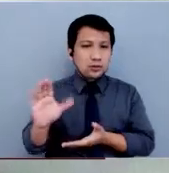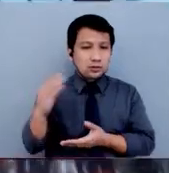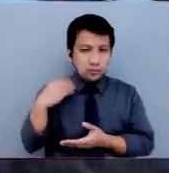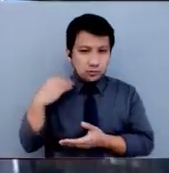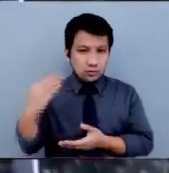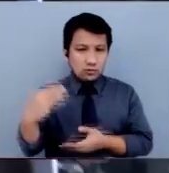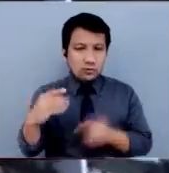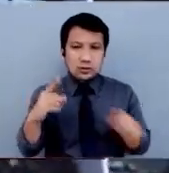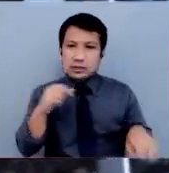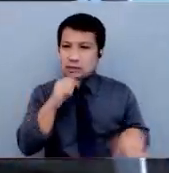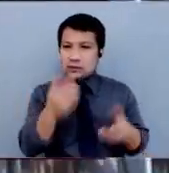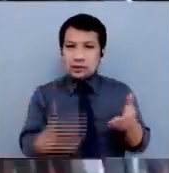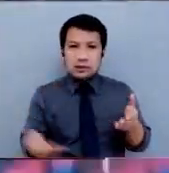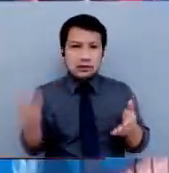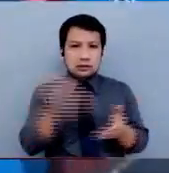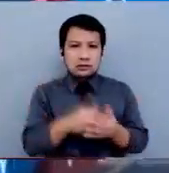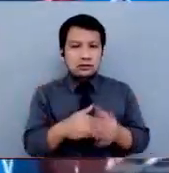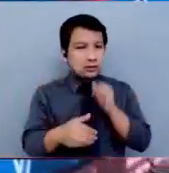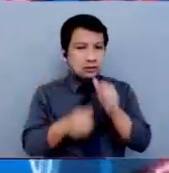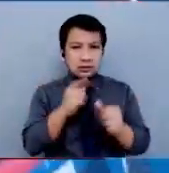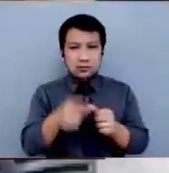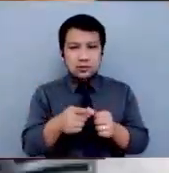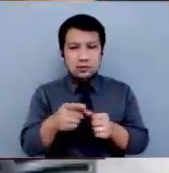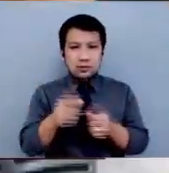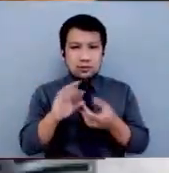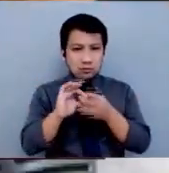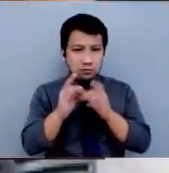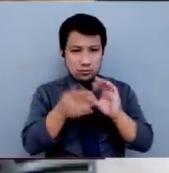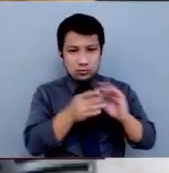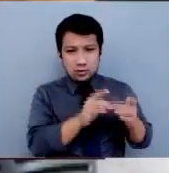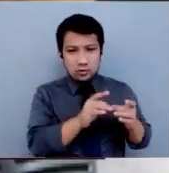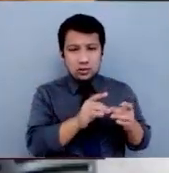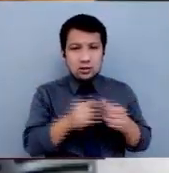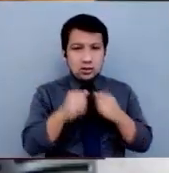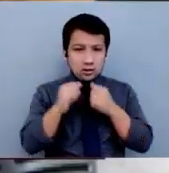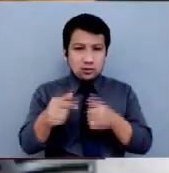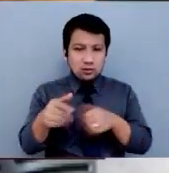Bagay na ilang ulit na rin tinanggi ng Olympian. Tumanggi